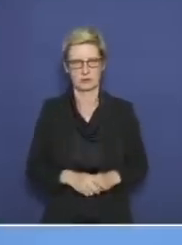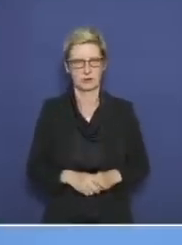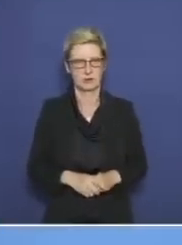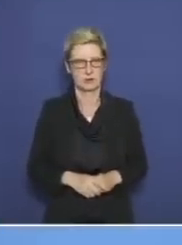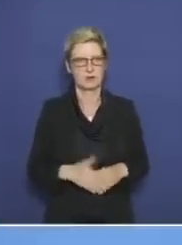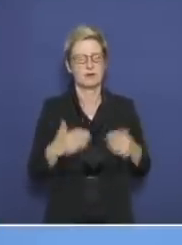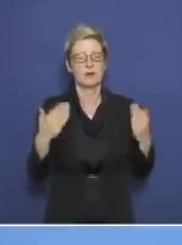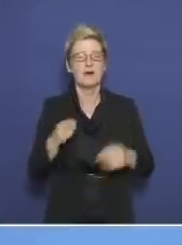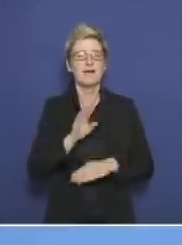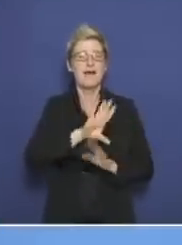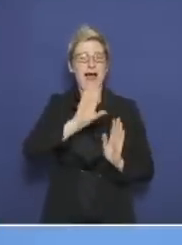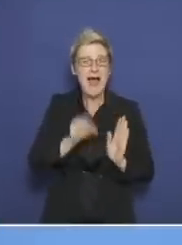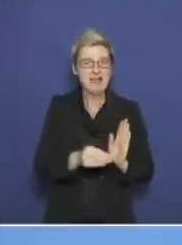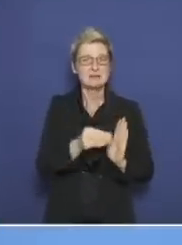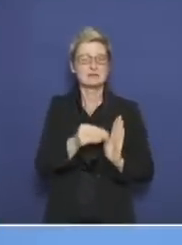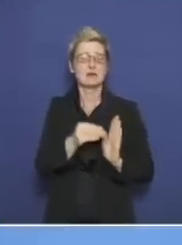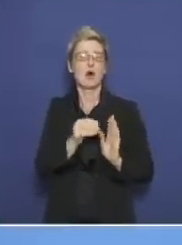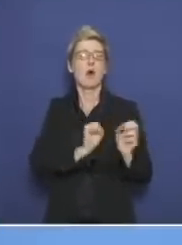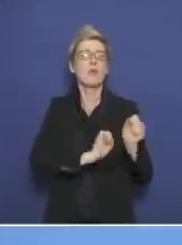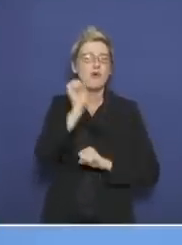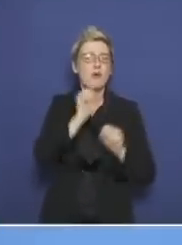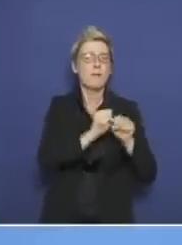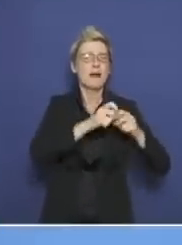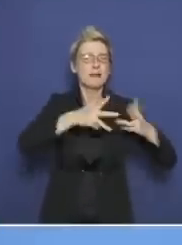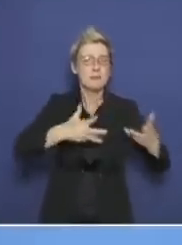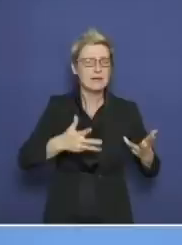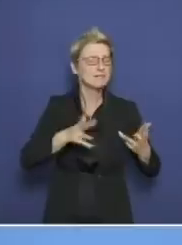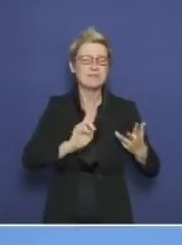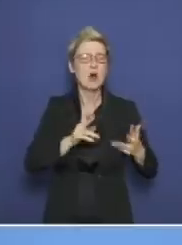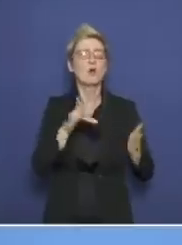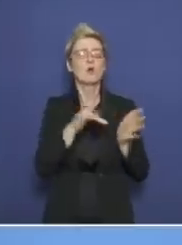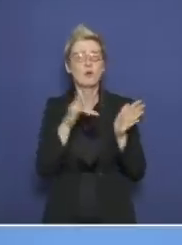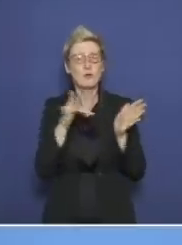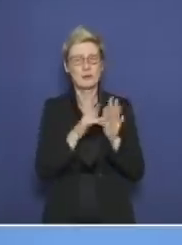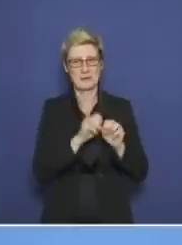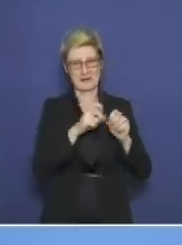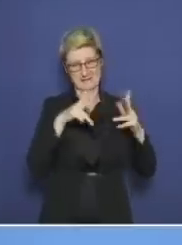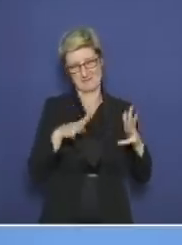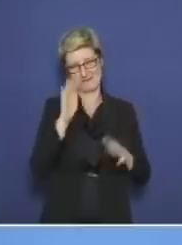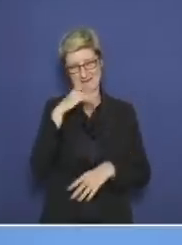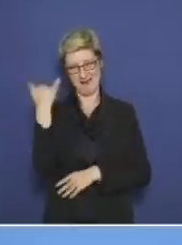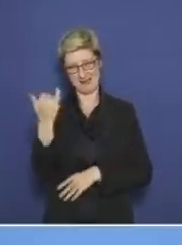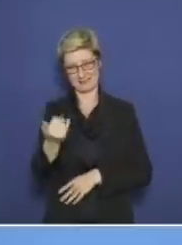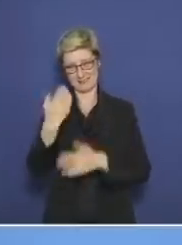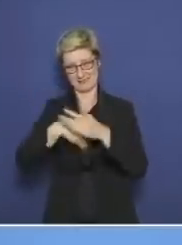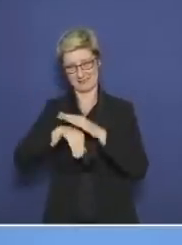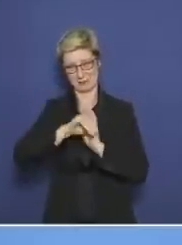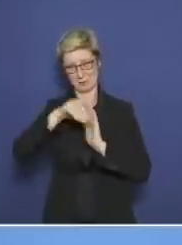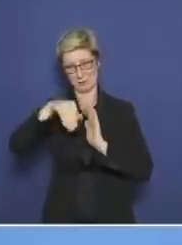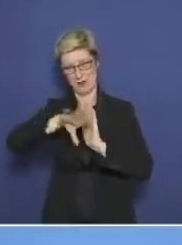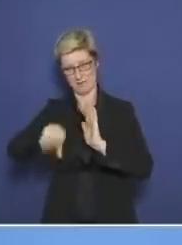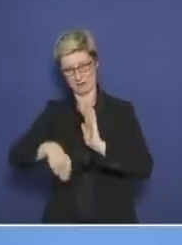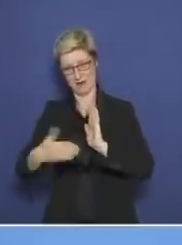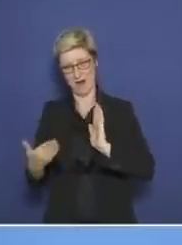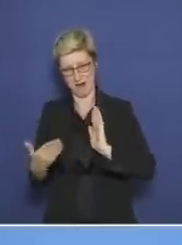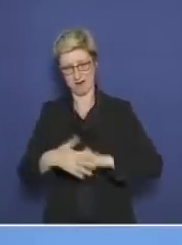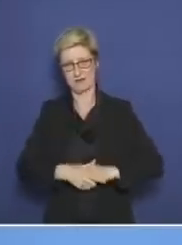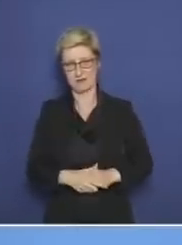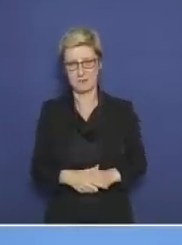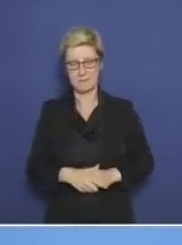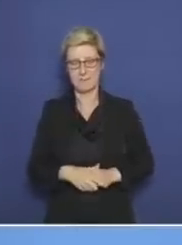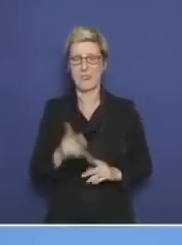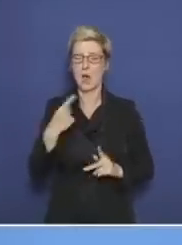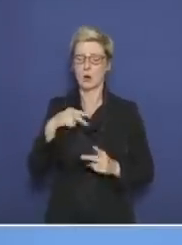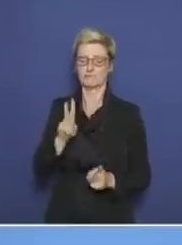trotz der Pandemie stattgefunden, sondern wegen der Pandemie. Entsprechend weiterhin für unsere nationalen Interessen,